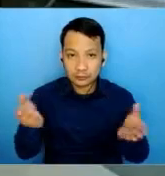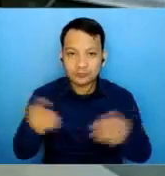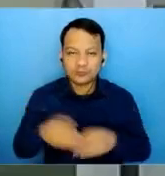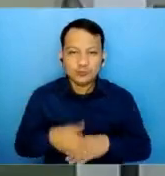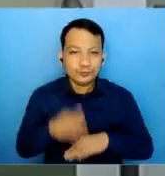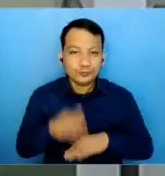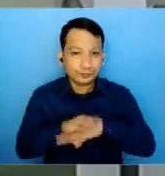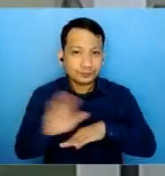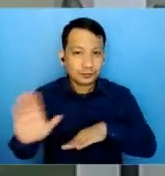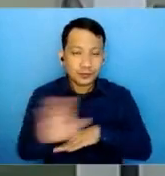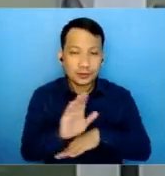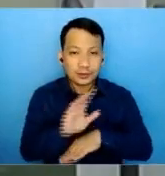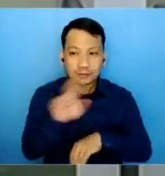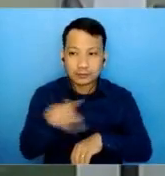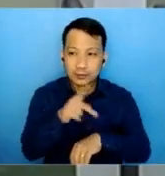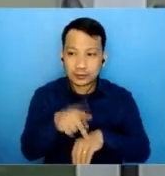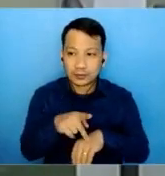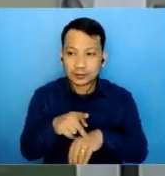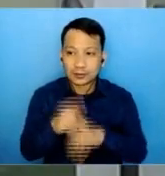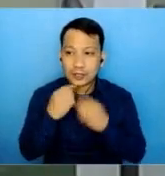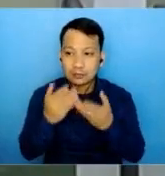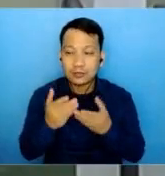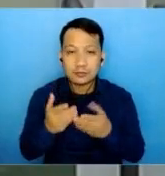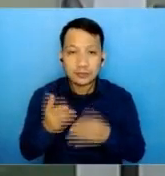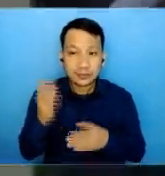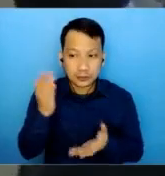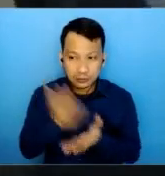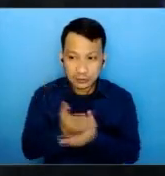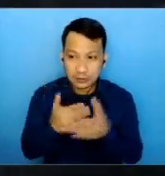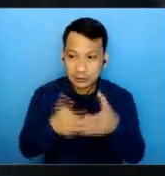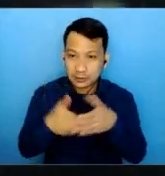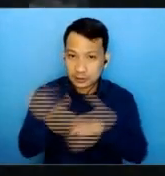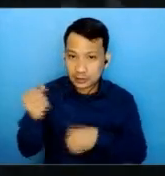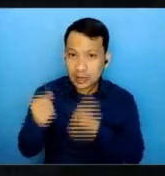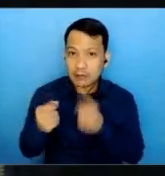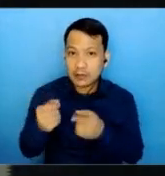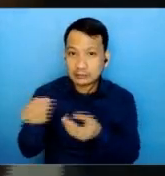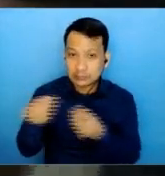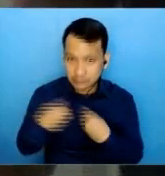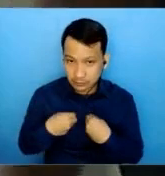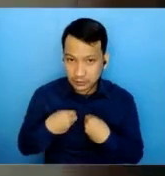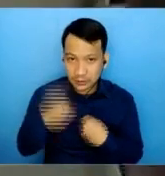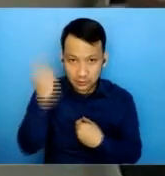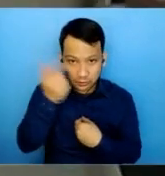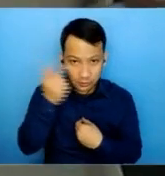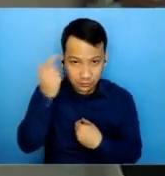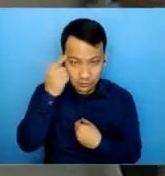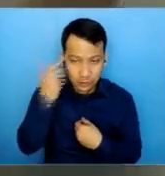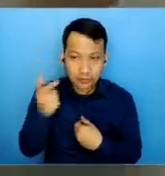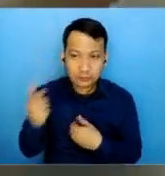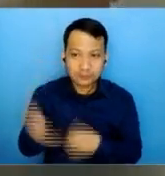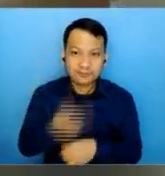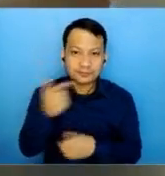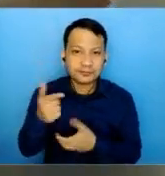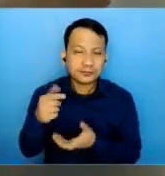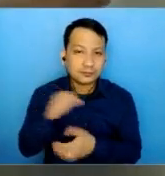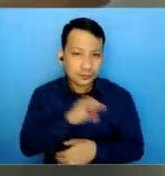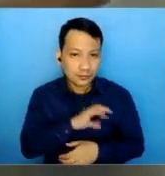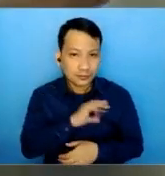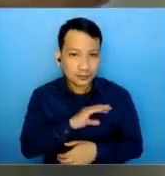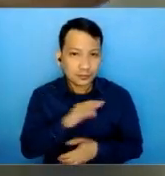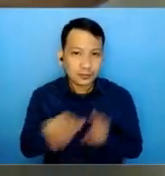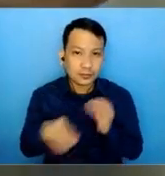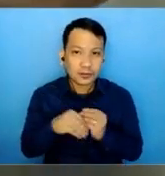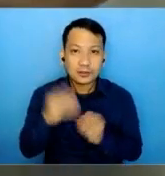Filipino Nurses United na magbibitaw sila sa tungkulin kung hindi pa rin maibibigay ng gobyerno ang long overdue nilang benefits by